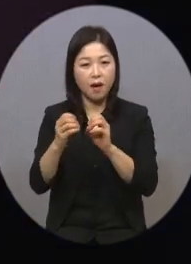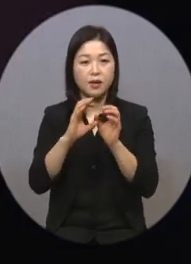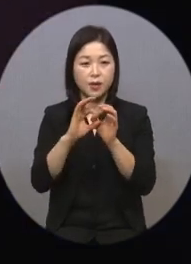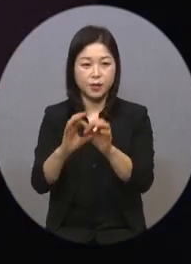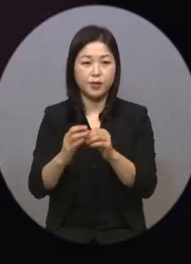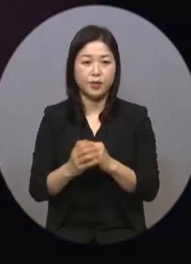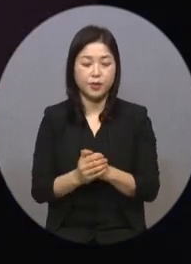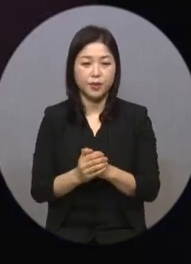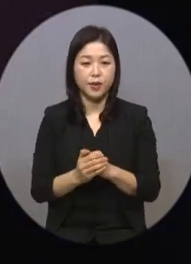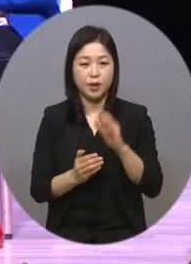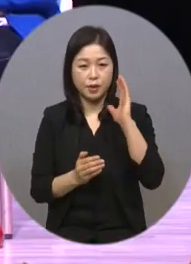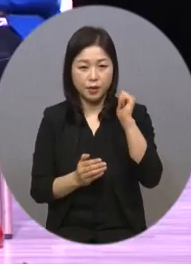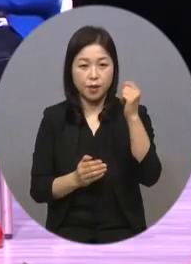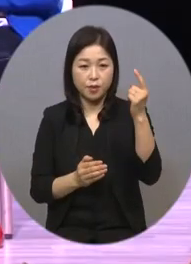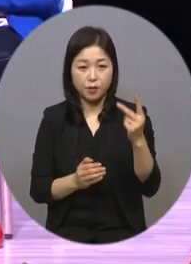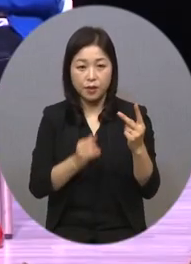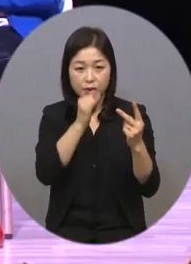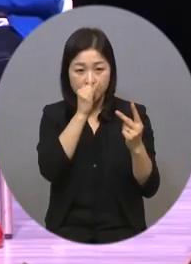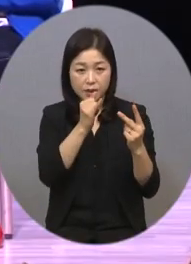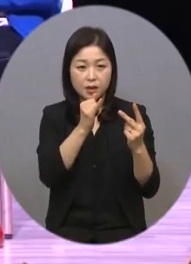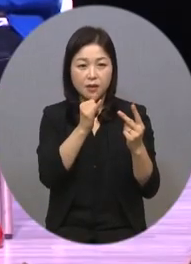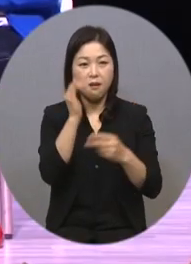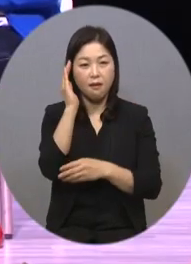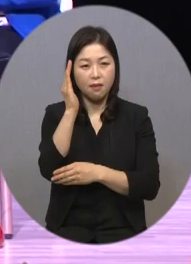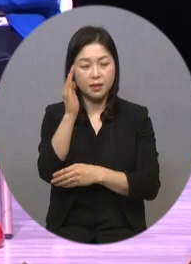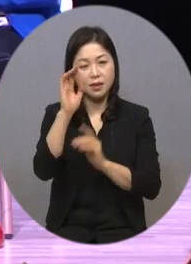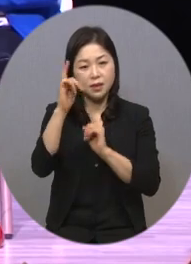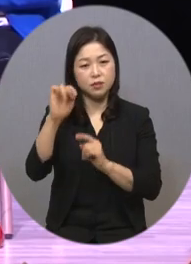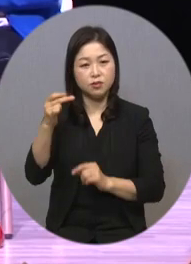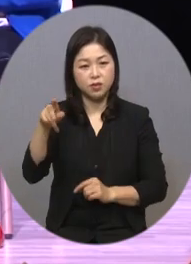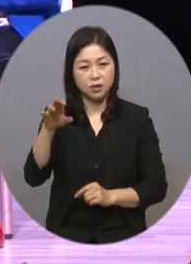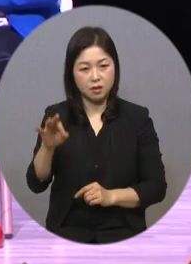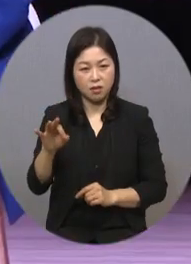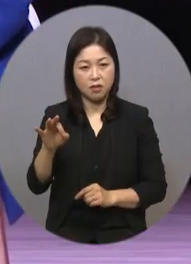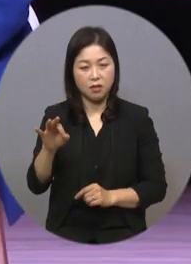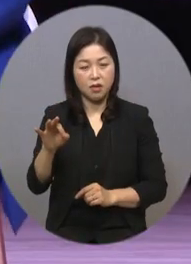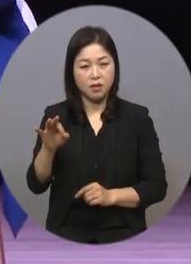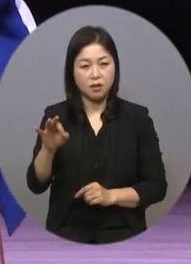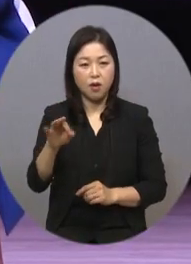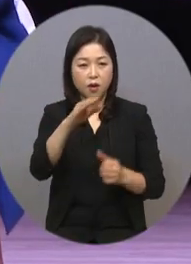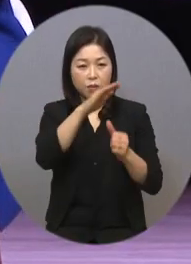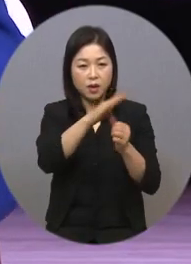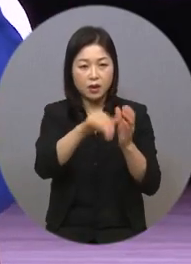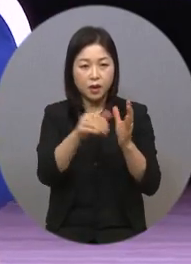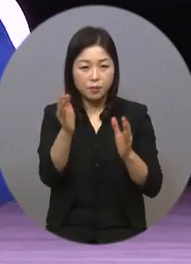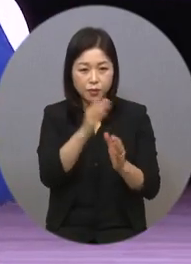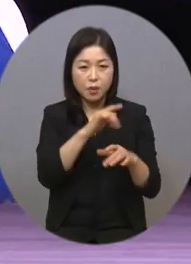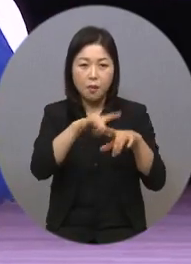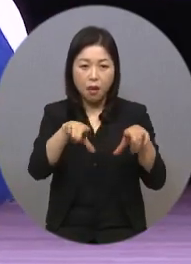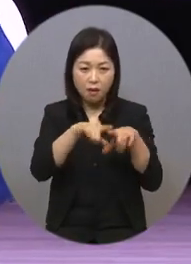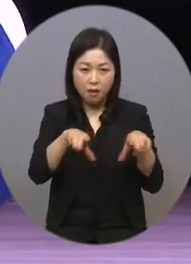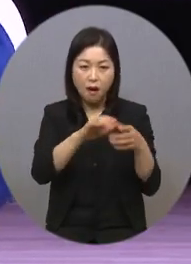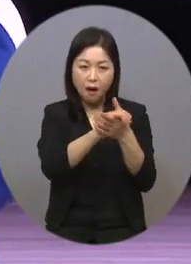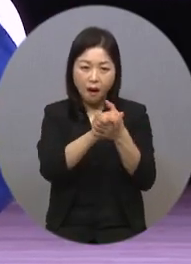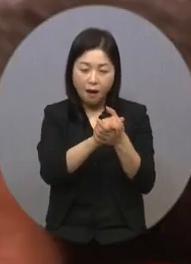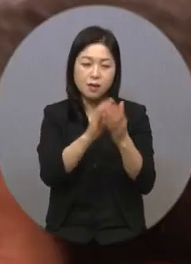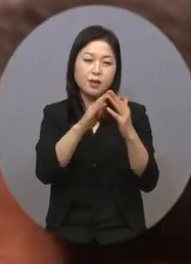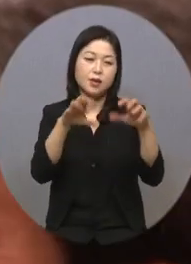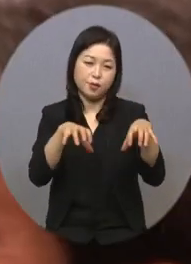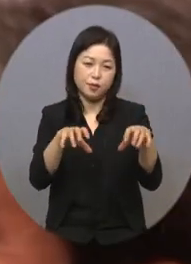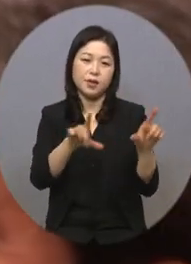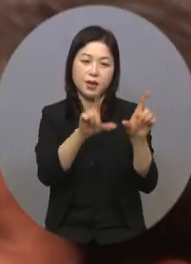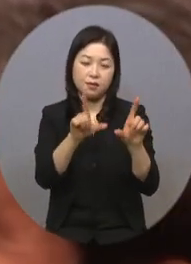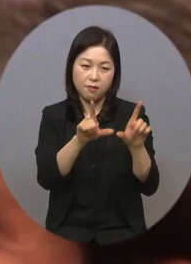명의 대통령을 탄생시킨 연설원으로 잘 알려진 이순영 의원. 어린 시절부터 평범하고 정겨운 우리 이웃들과 함께 지내온 생활에